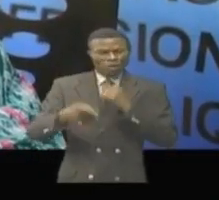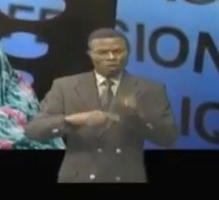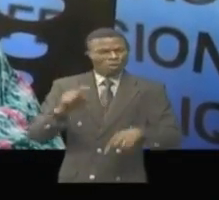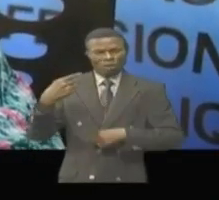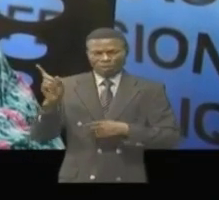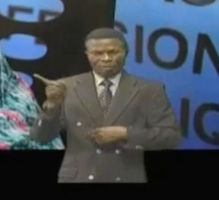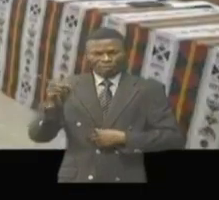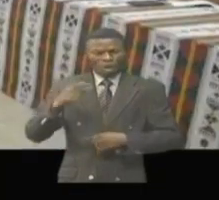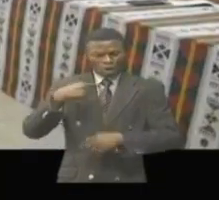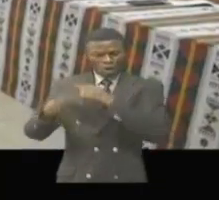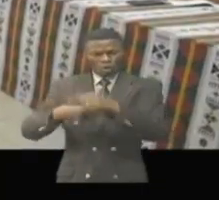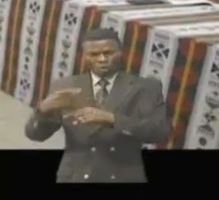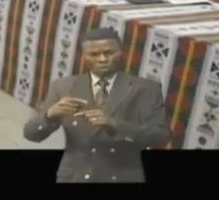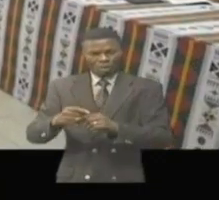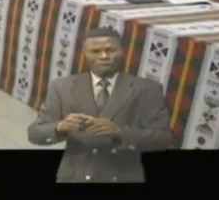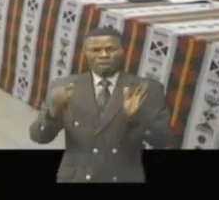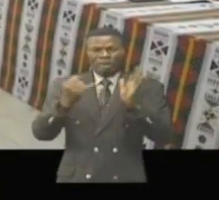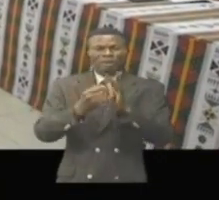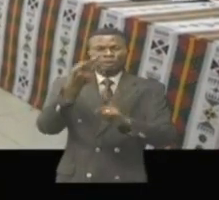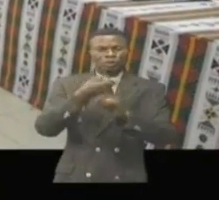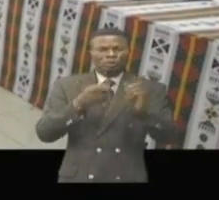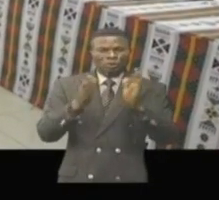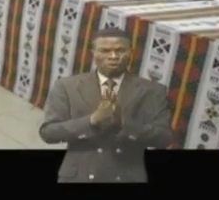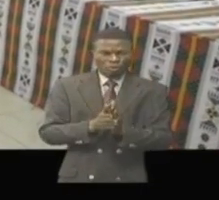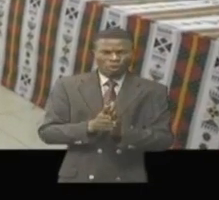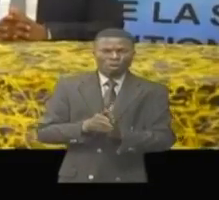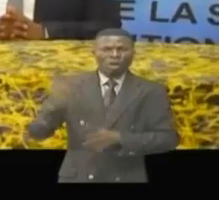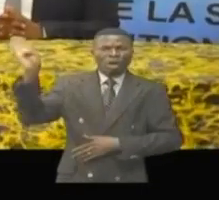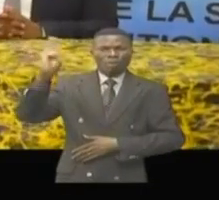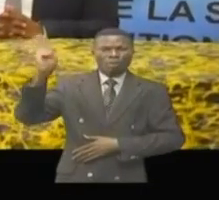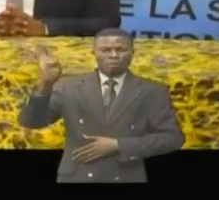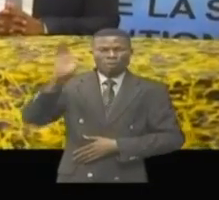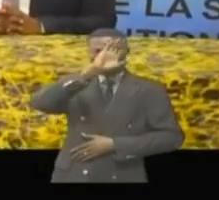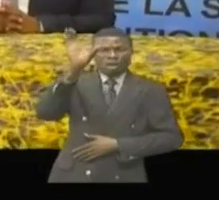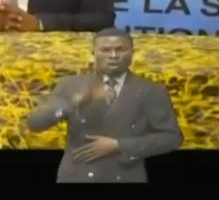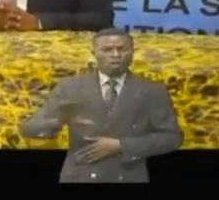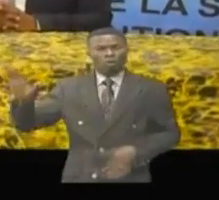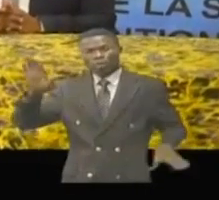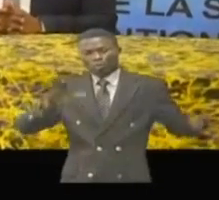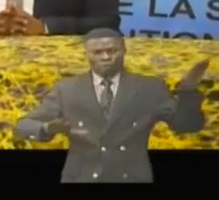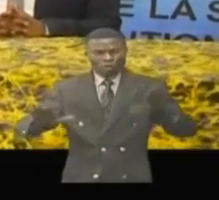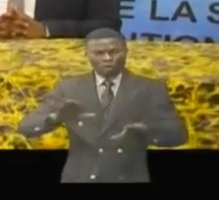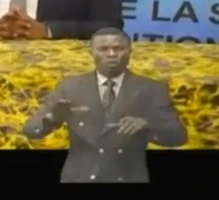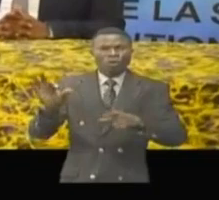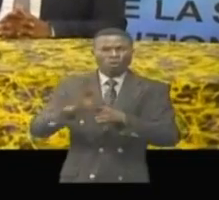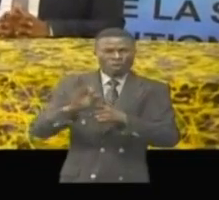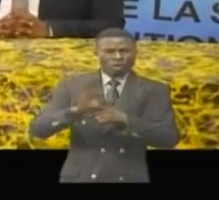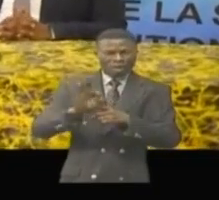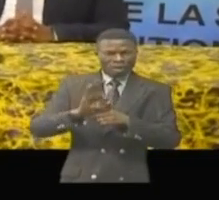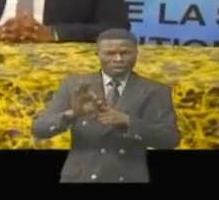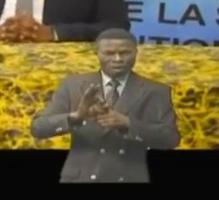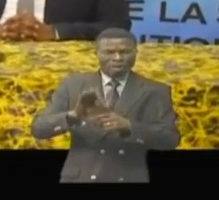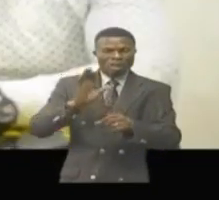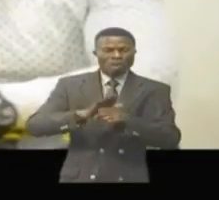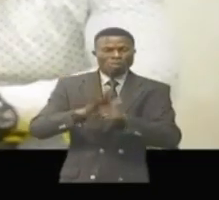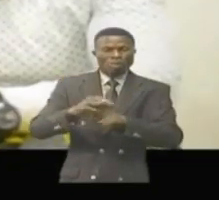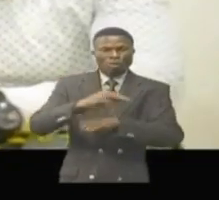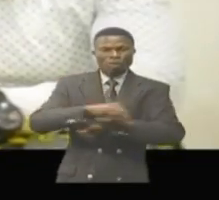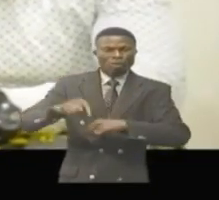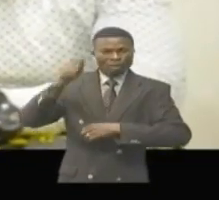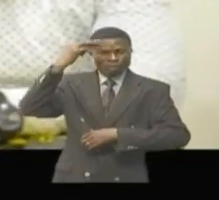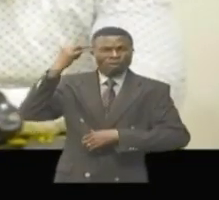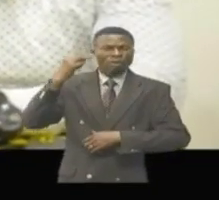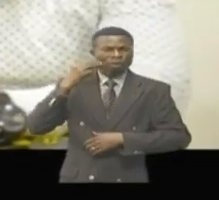Démarré le 6 octobre dernier à Biboua dans la commune de Lantili, l'atelier des travaux de la commission interministérielle